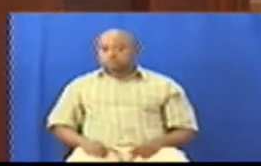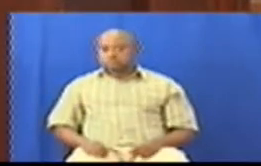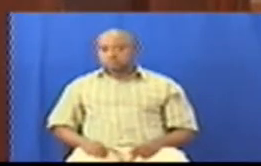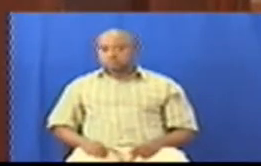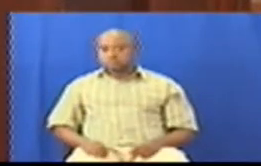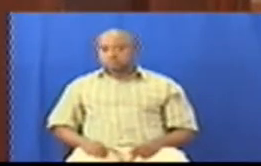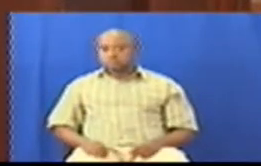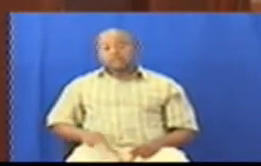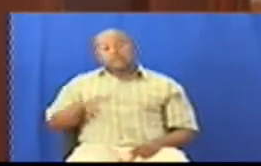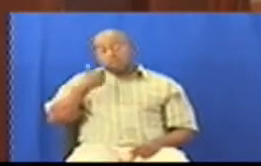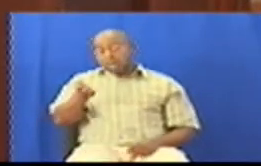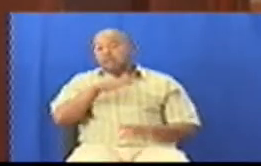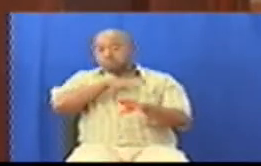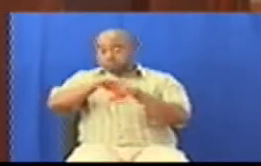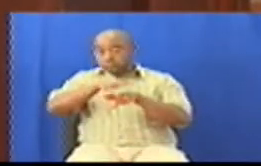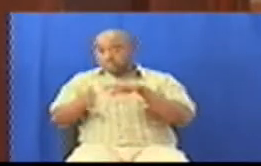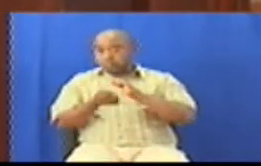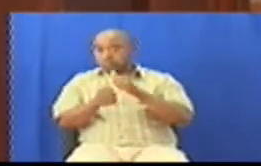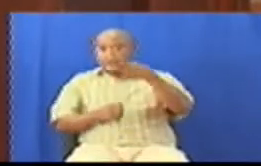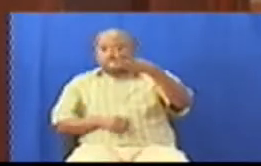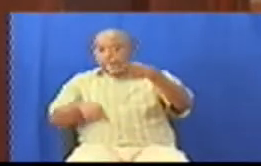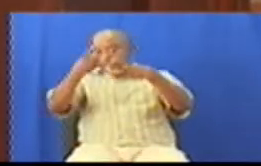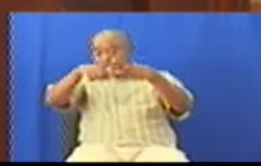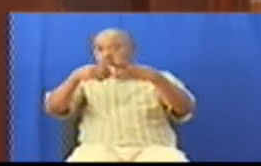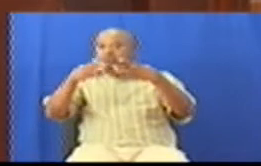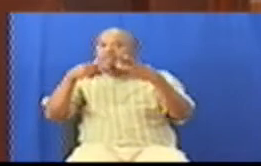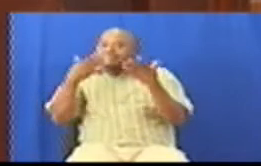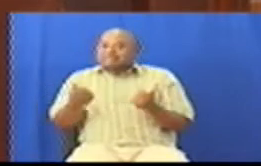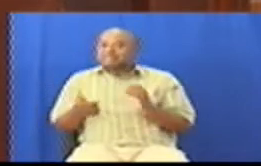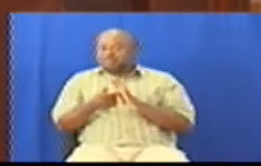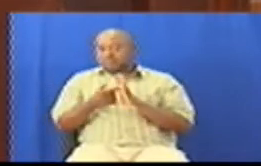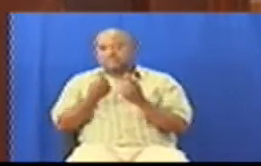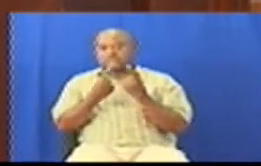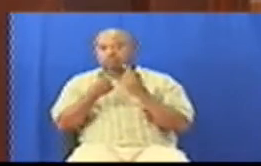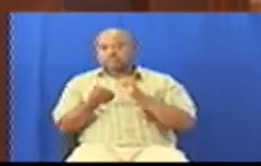Baada ya huu utangulizi, nisema nitazungumzia mambo mawili. Lakini la pili,